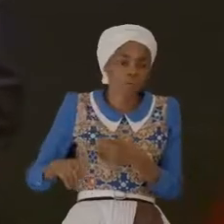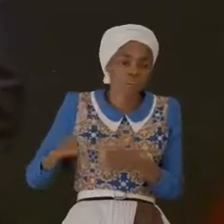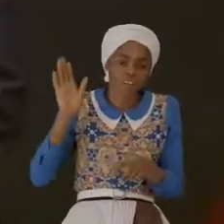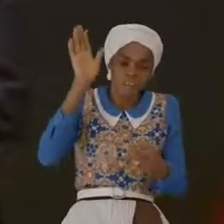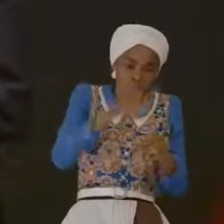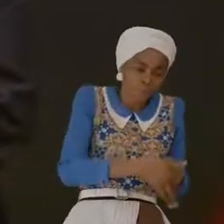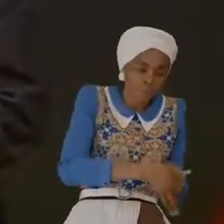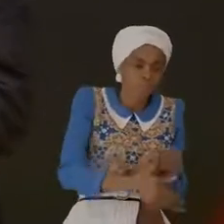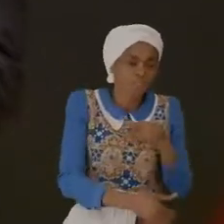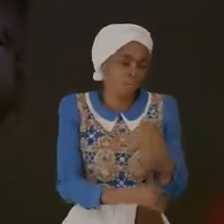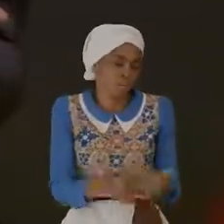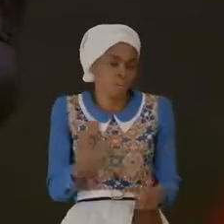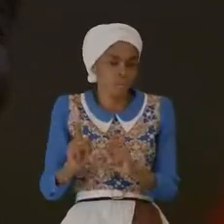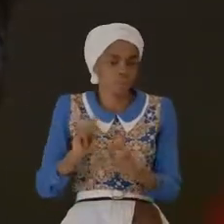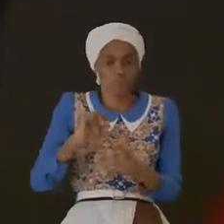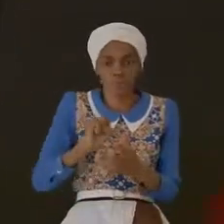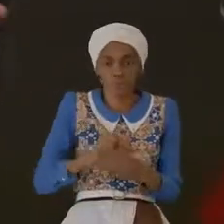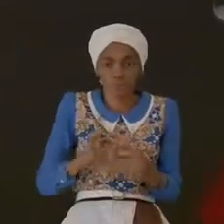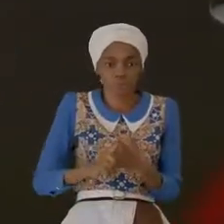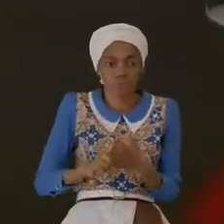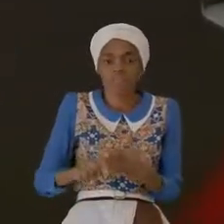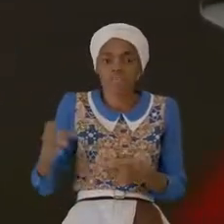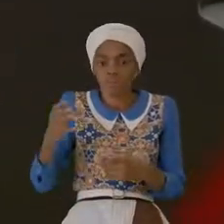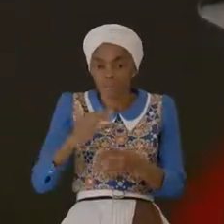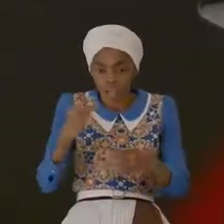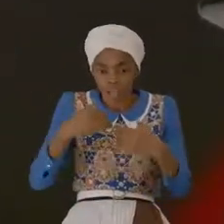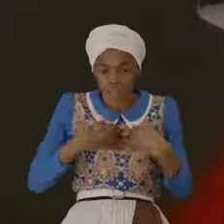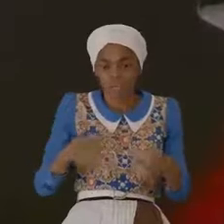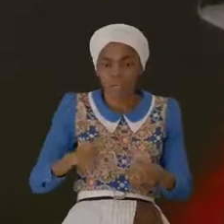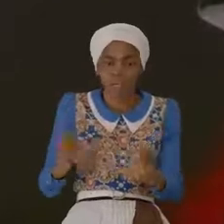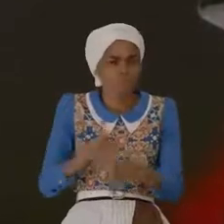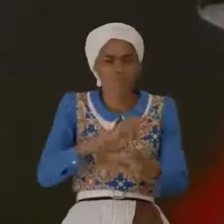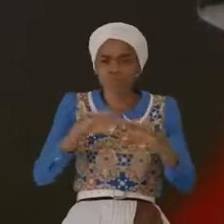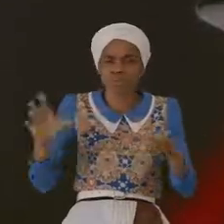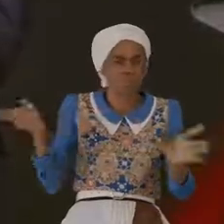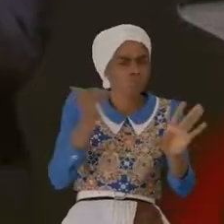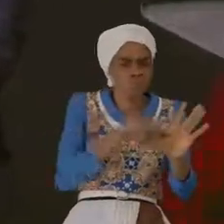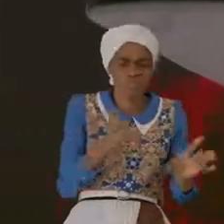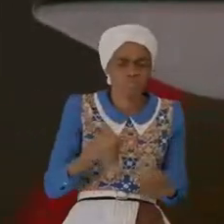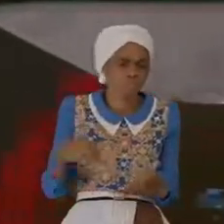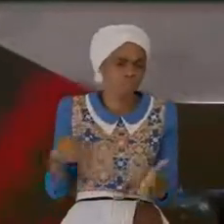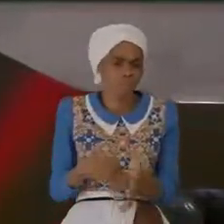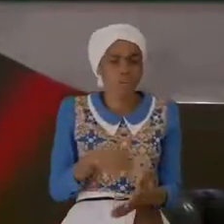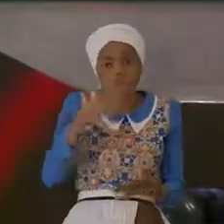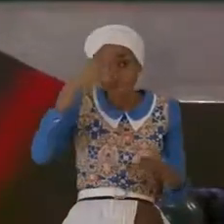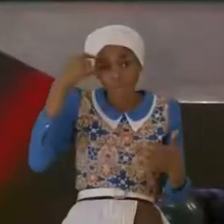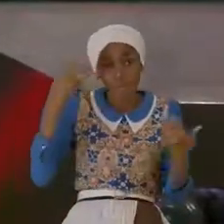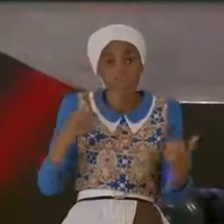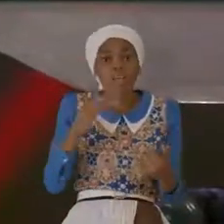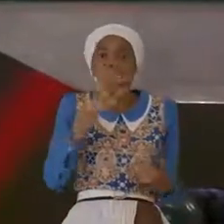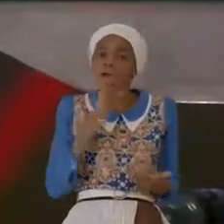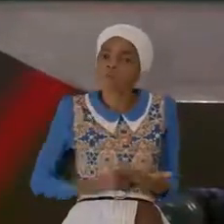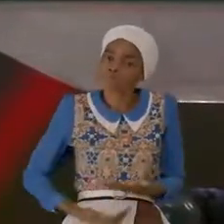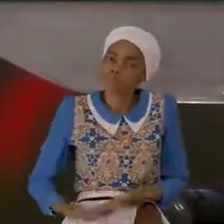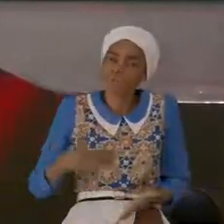d'une autre personne afin de prendre sa place, tu n'as rien à faire avec cela. Parce que maintenant tu es né de nouveau, tu es enfant